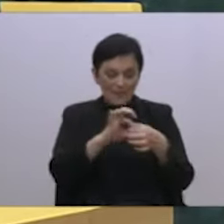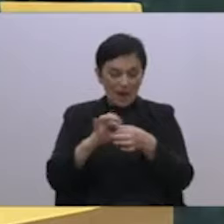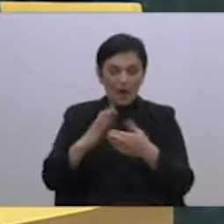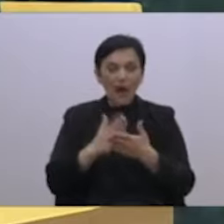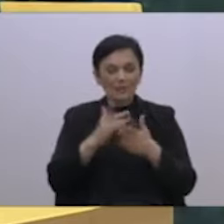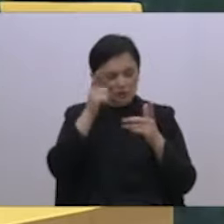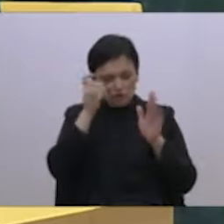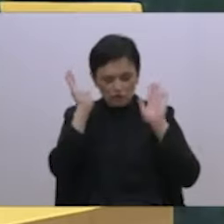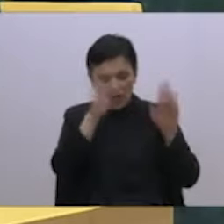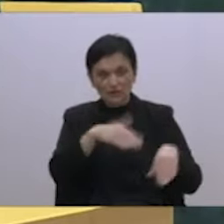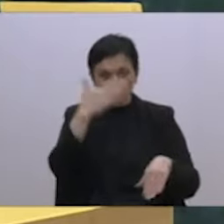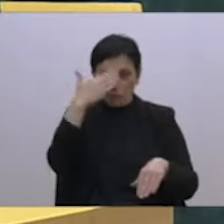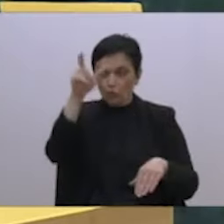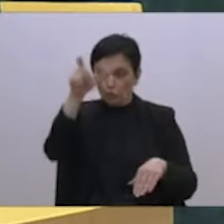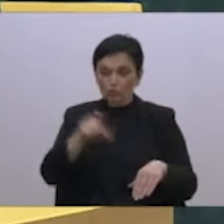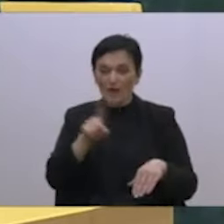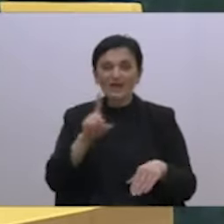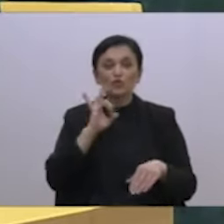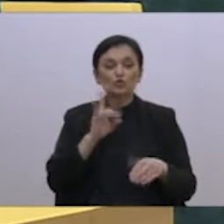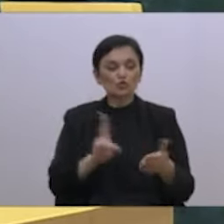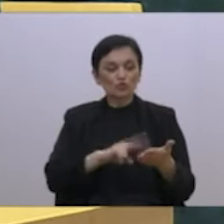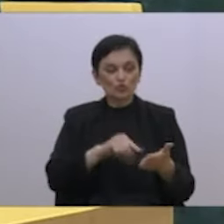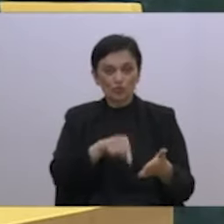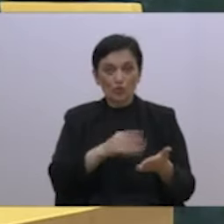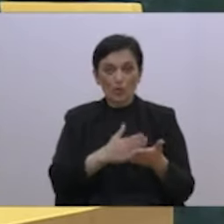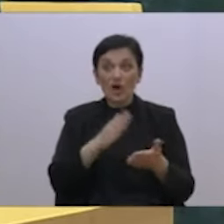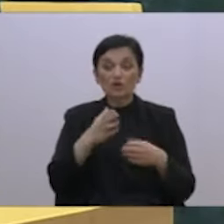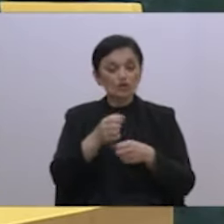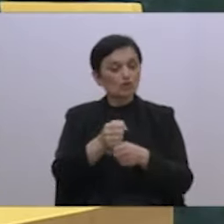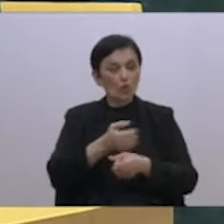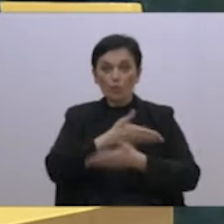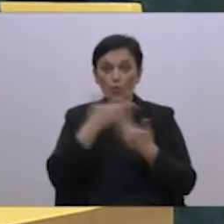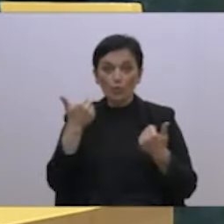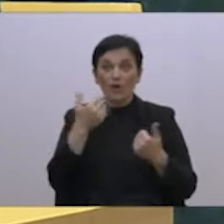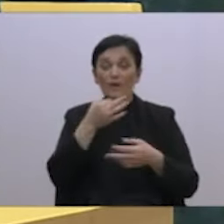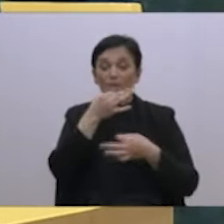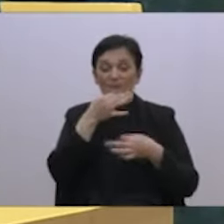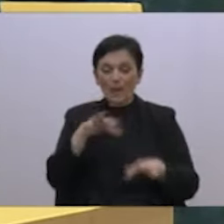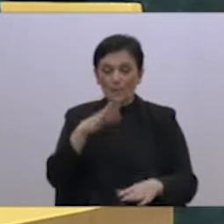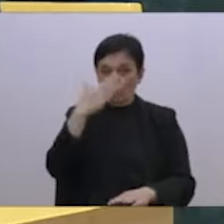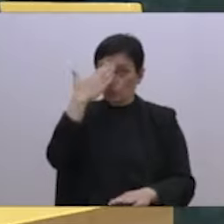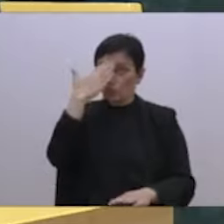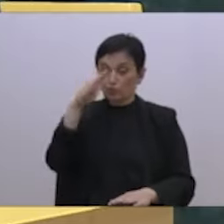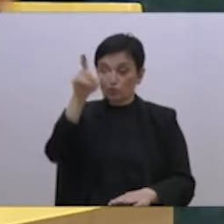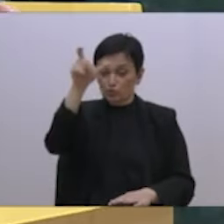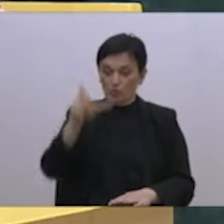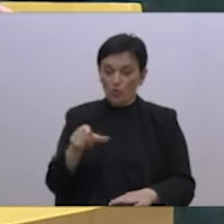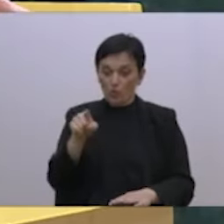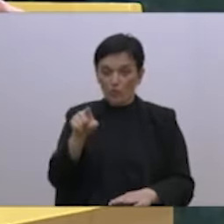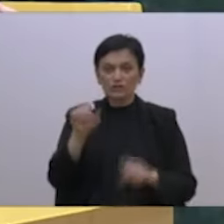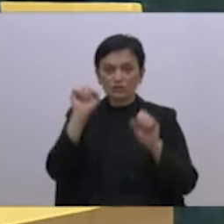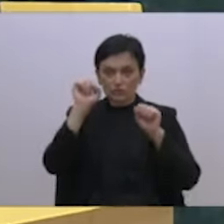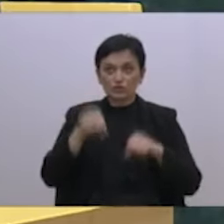კაი ჯანდაბას უცხო ამარა რეზიდენტია. არავით არის შეზღუდვა არ არის. ნებისმიერ უცხოელს ოფშორიდან